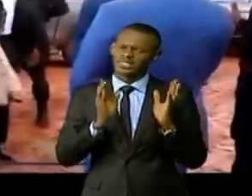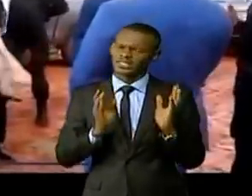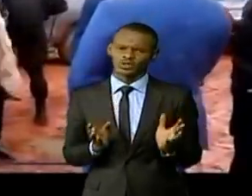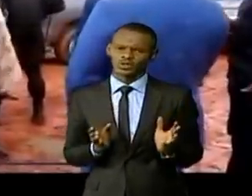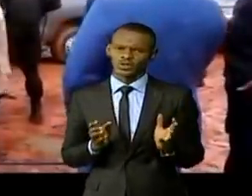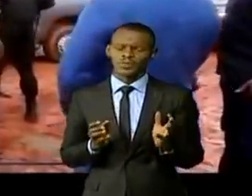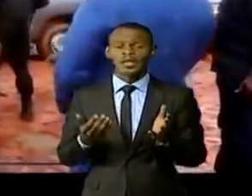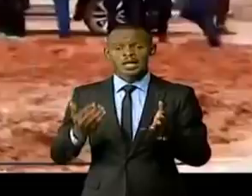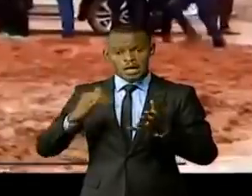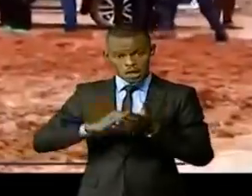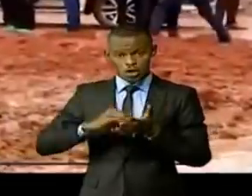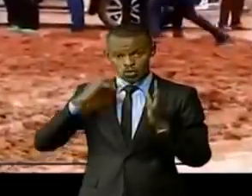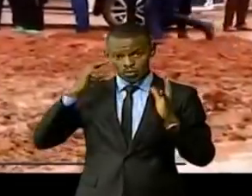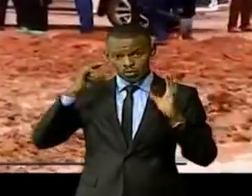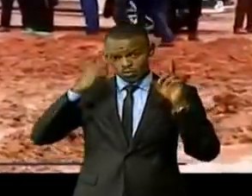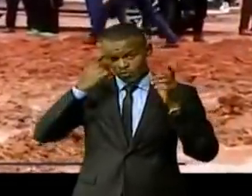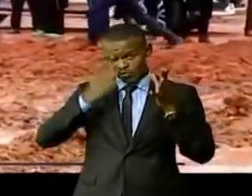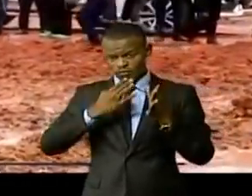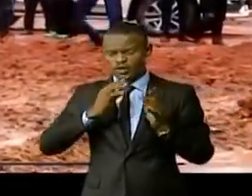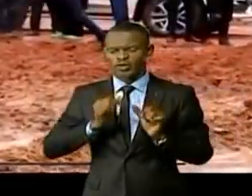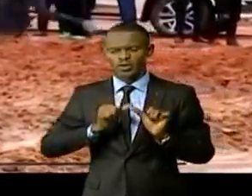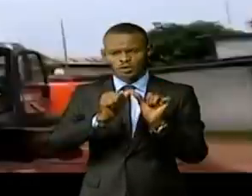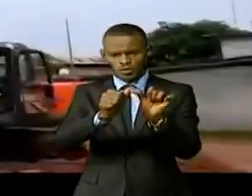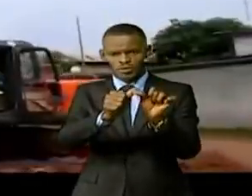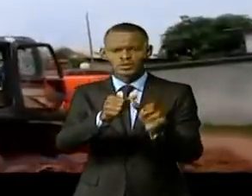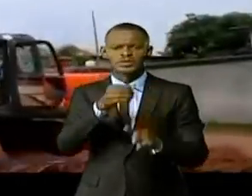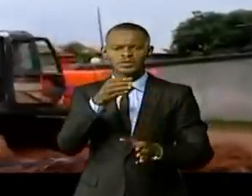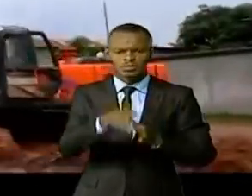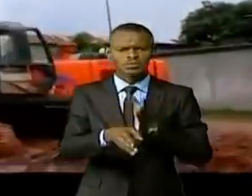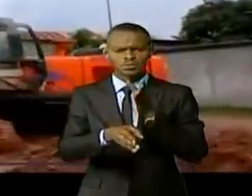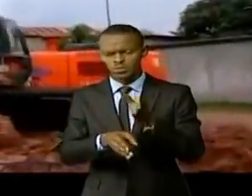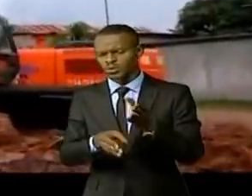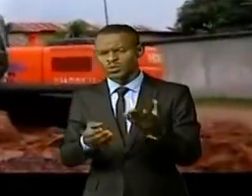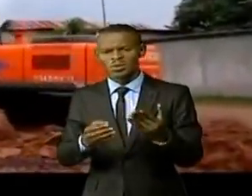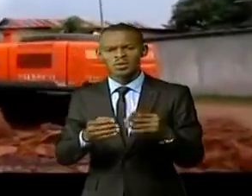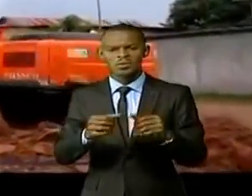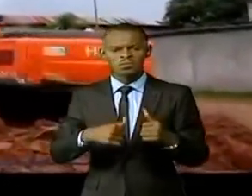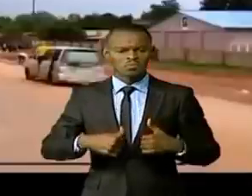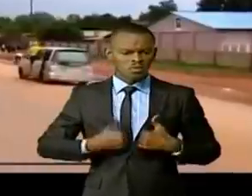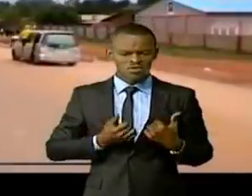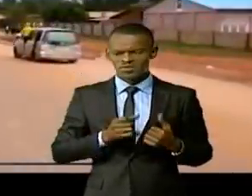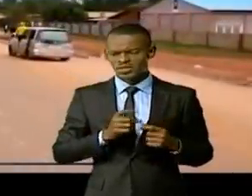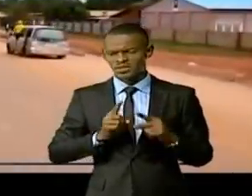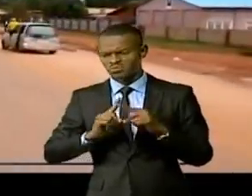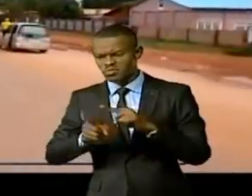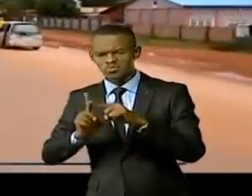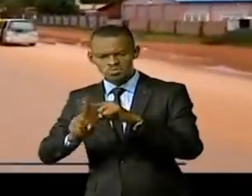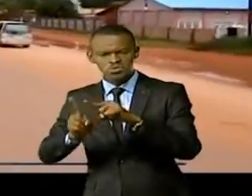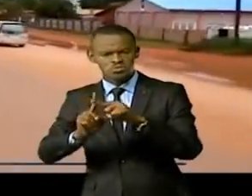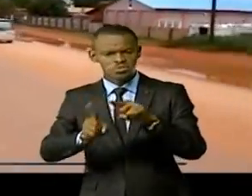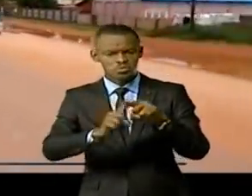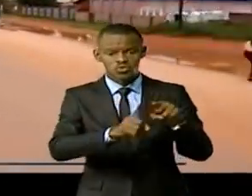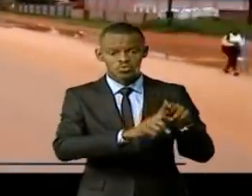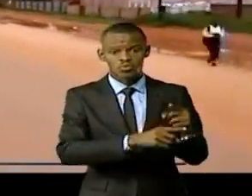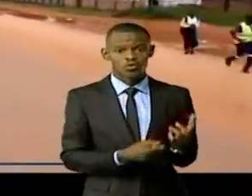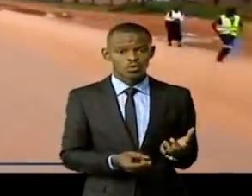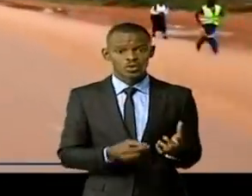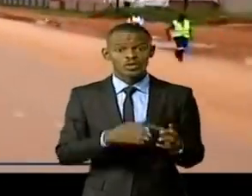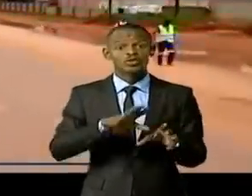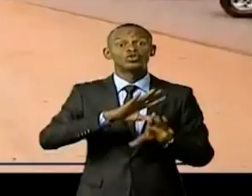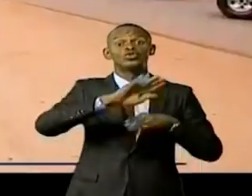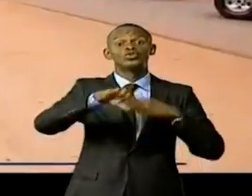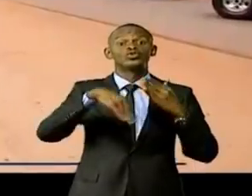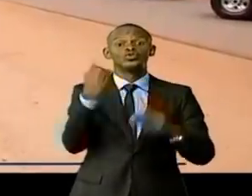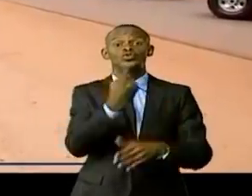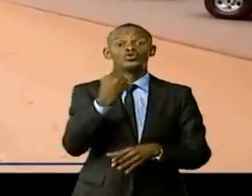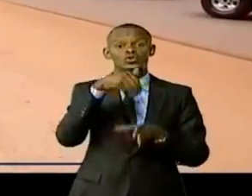les avenues Gungu et Kalima en pleine réhabilitation au quartier Mutoshi. Et sur le boulevard Laurent-Désiré